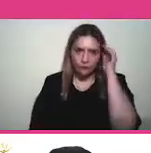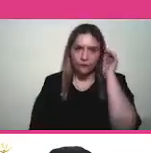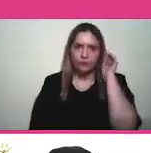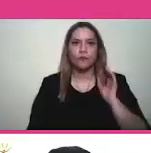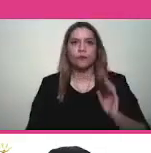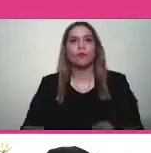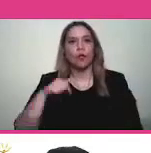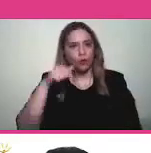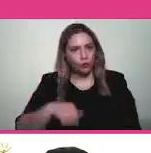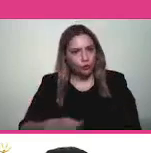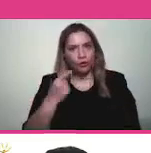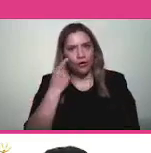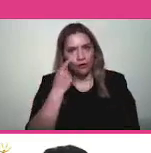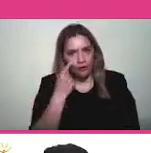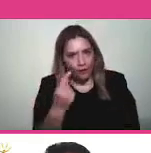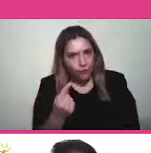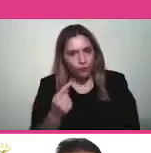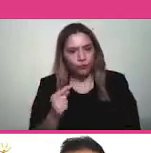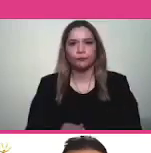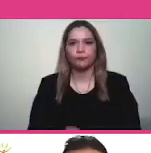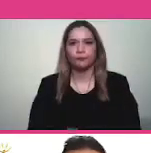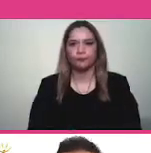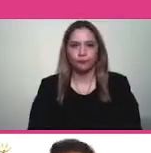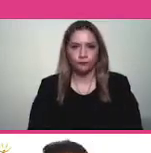Λοιπόν, τώρα τη βλέπω κι εγώ.